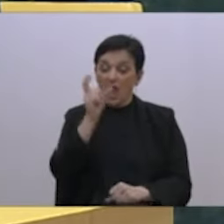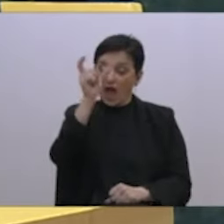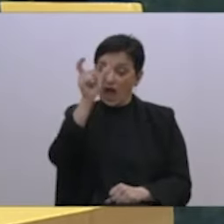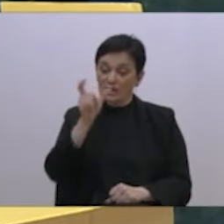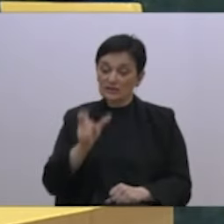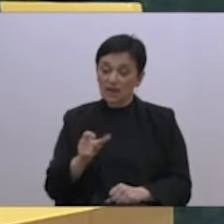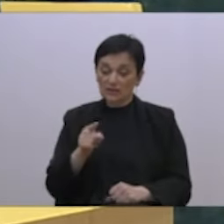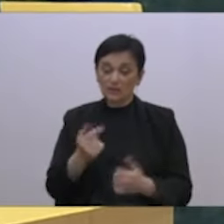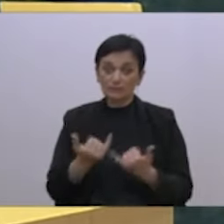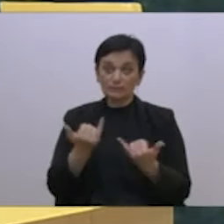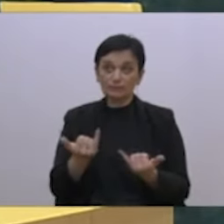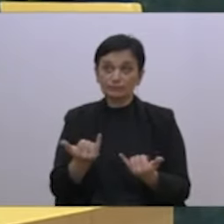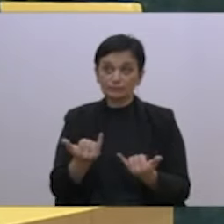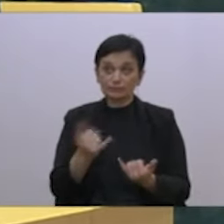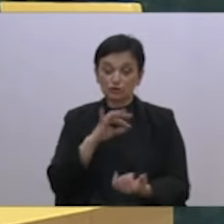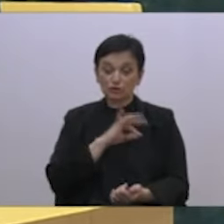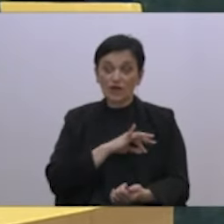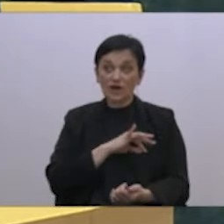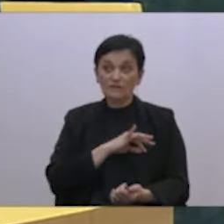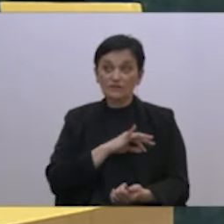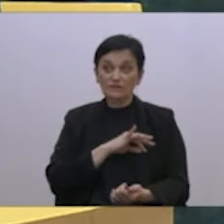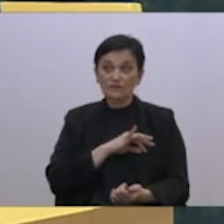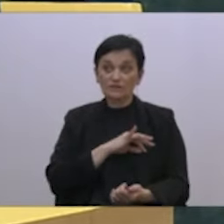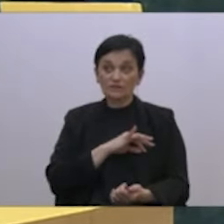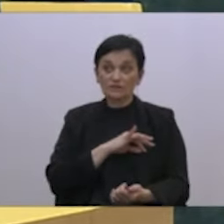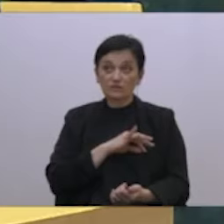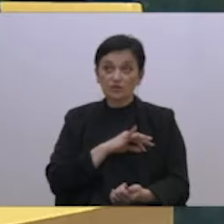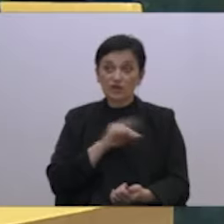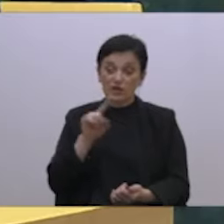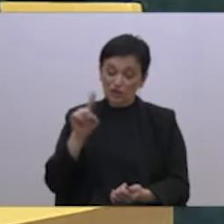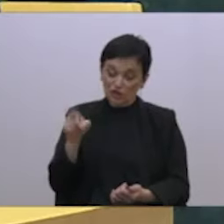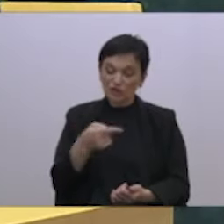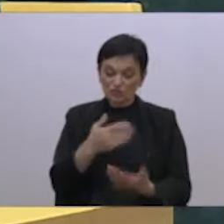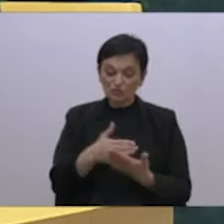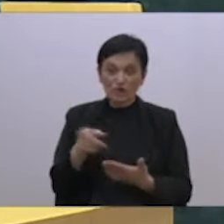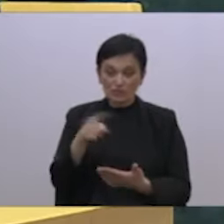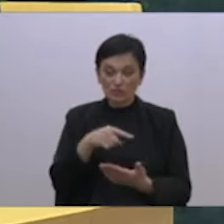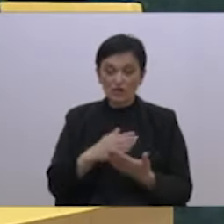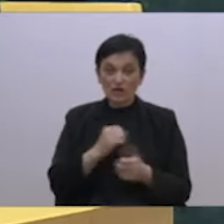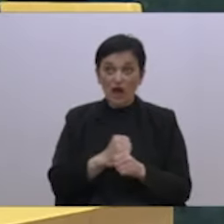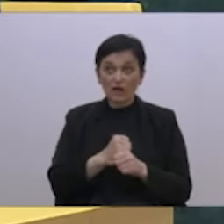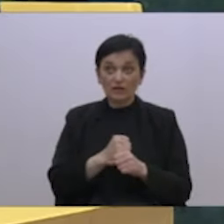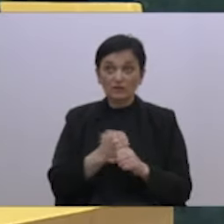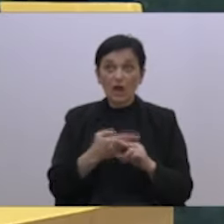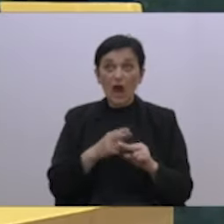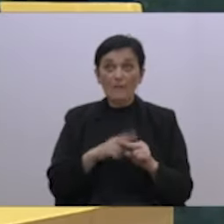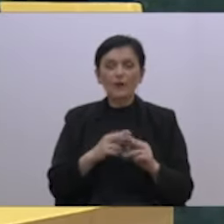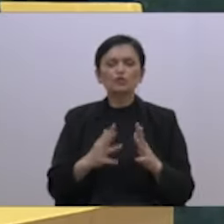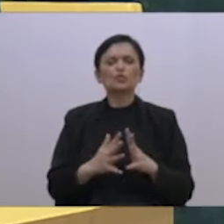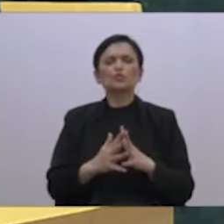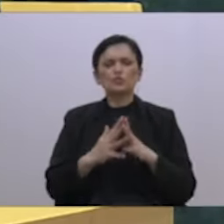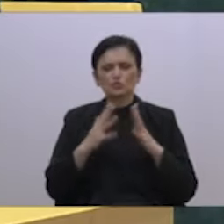ადამიანისათვის შეღავაც და იძულებული ხართ ეს რომ გააკეთოთ და ამით